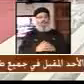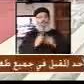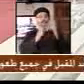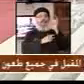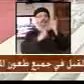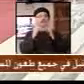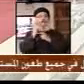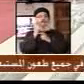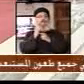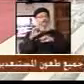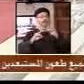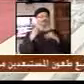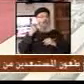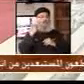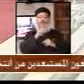المسيح لا يبحث عن الكم،